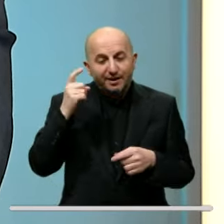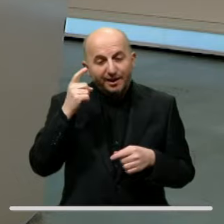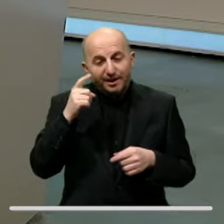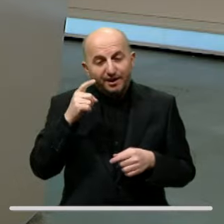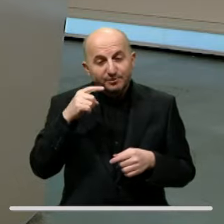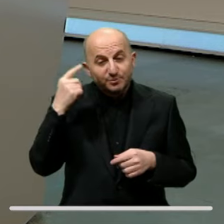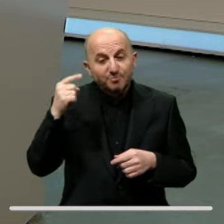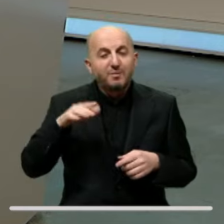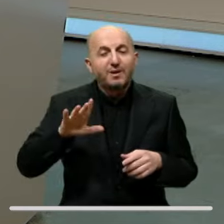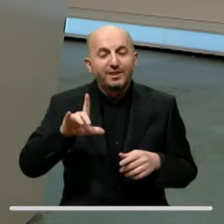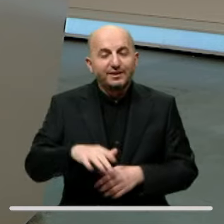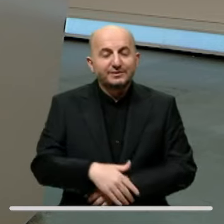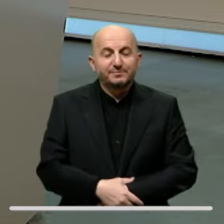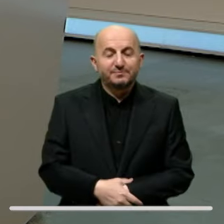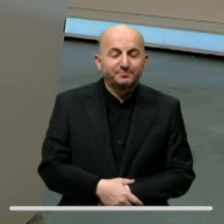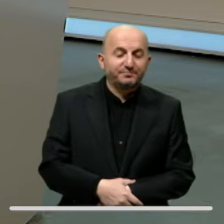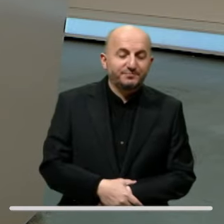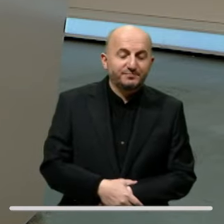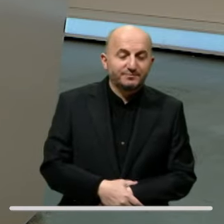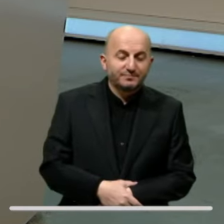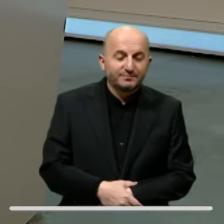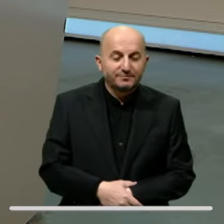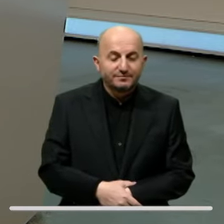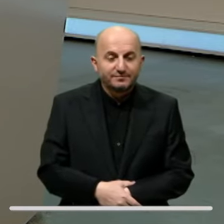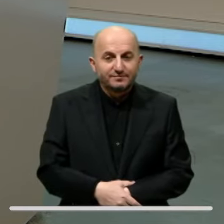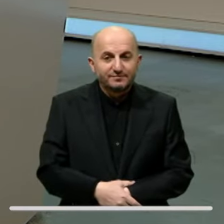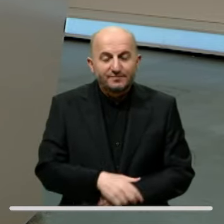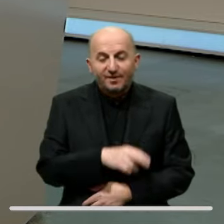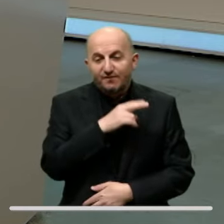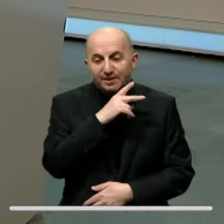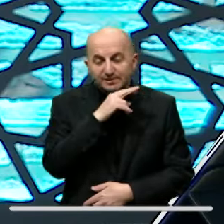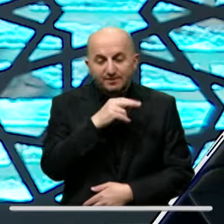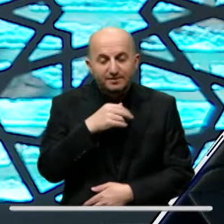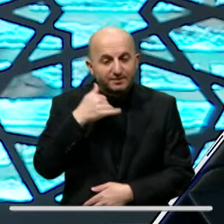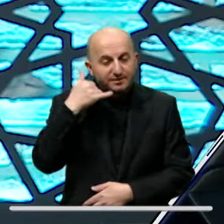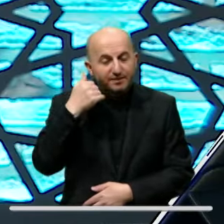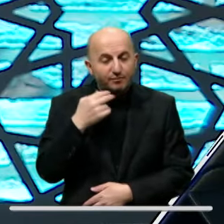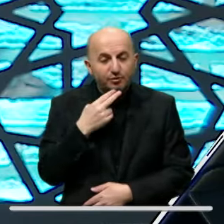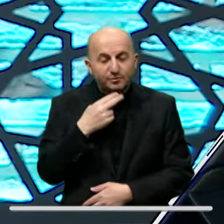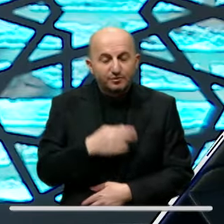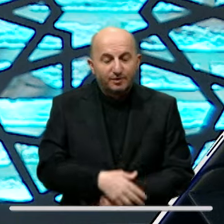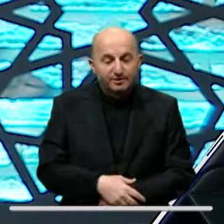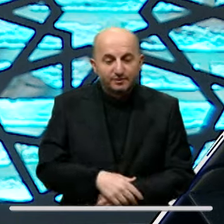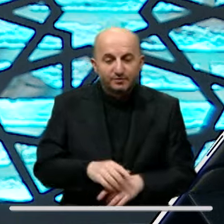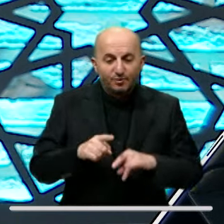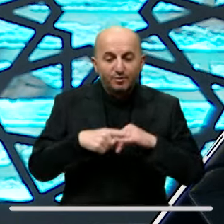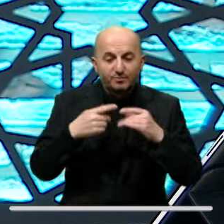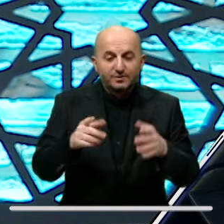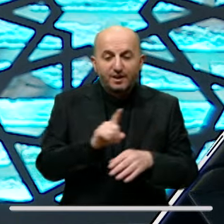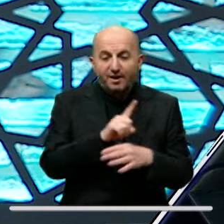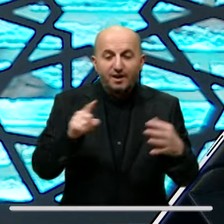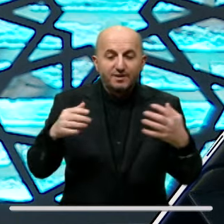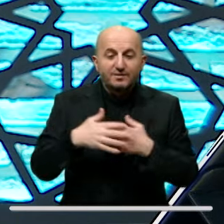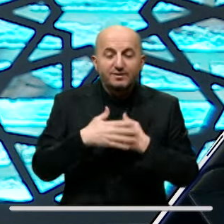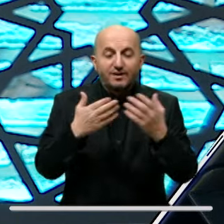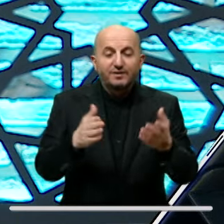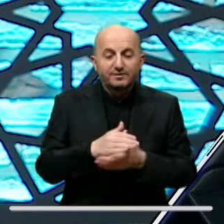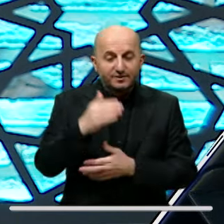Peki teşekkürler. Fransa'dan bir telefonumuz var. Hasene Hanım hattımızda. Hoş geldiniz. Hoş bulduk. Hayırlı